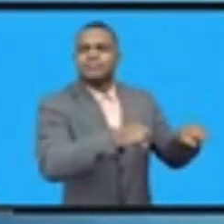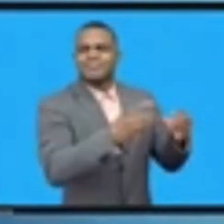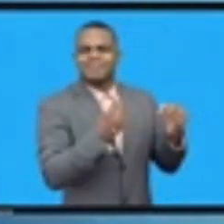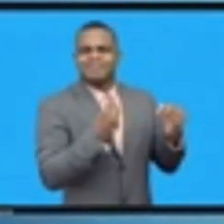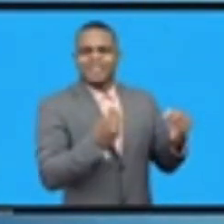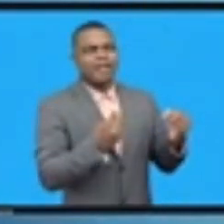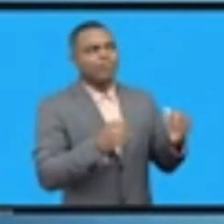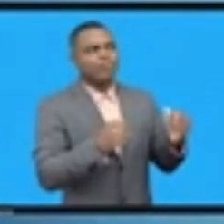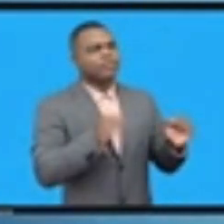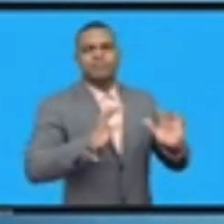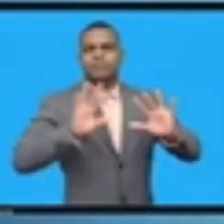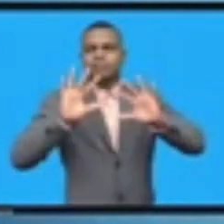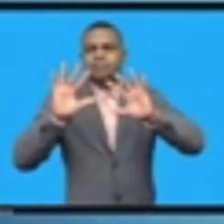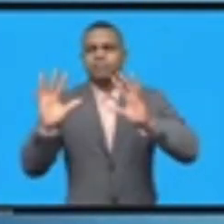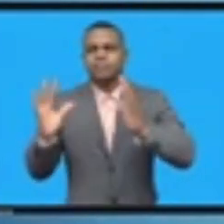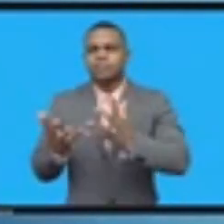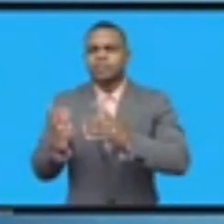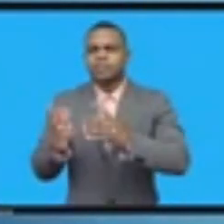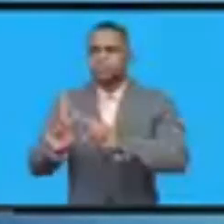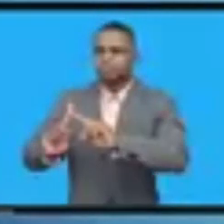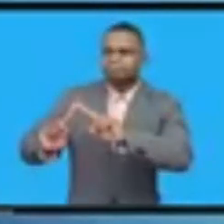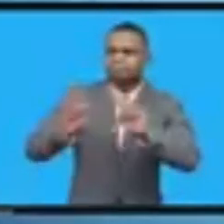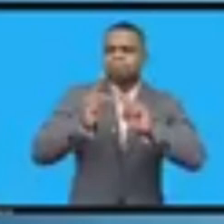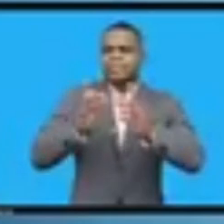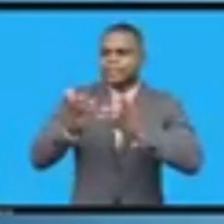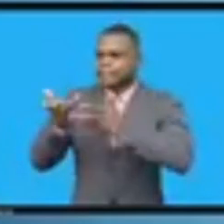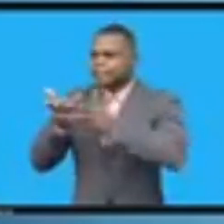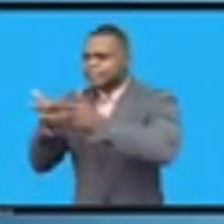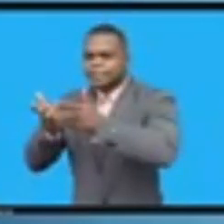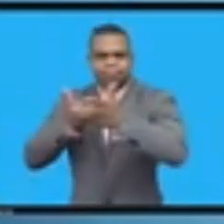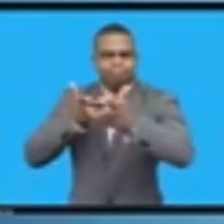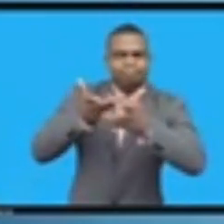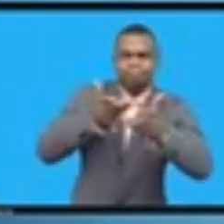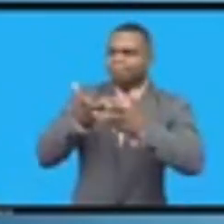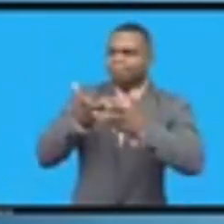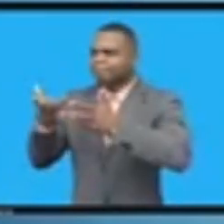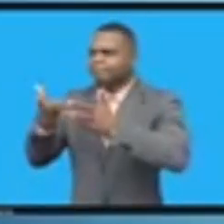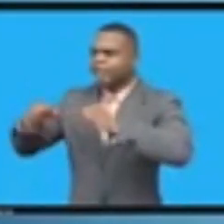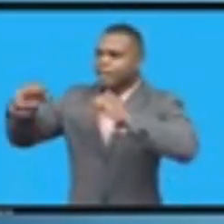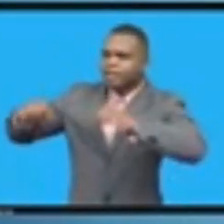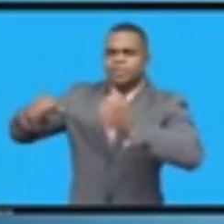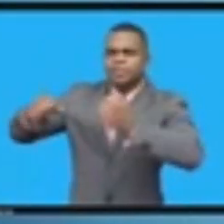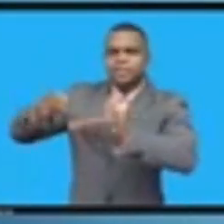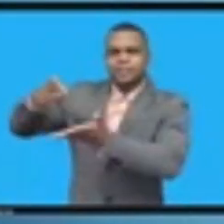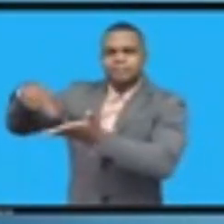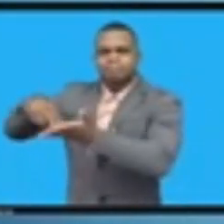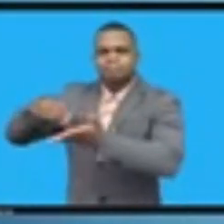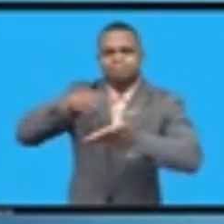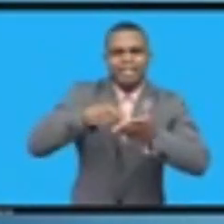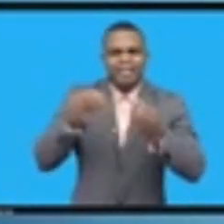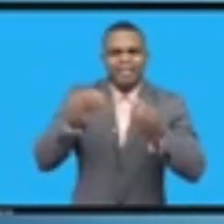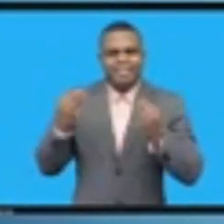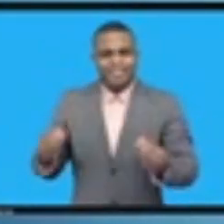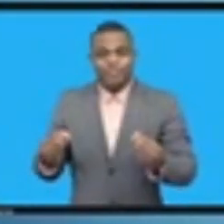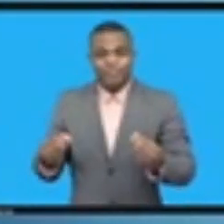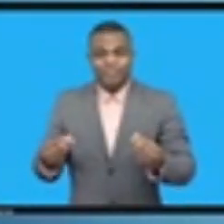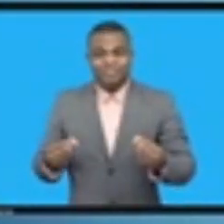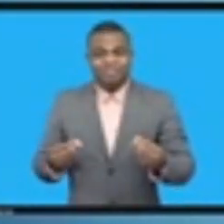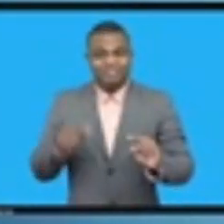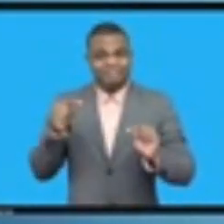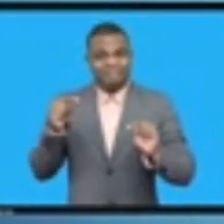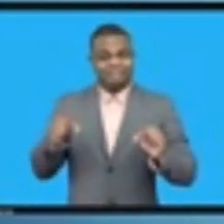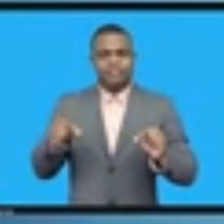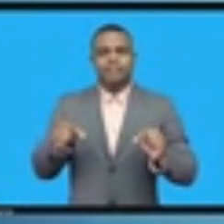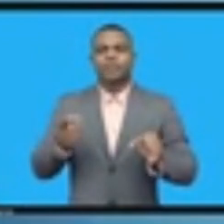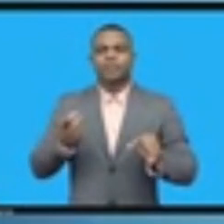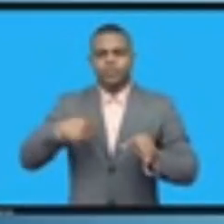于数字化社会发展的愿景，为人们 为人类的福祉造福。那